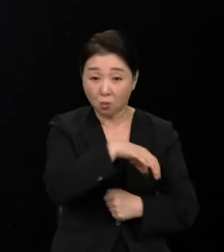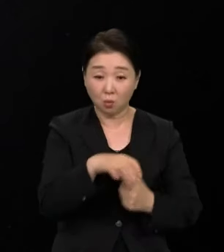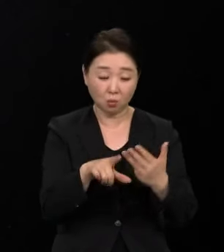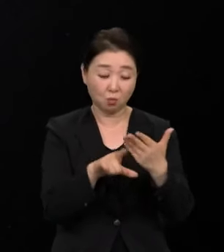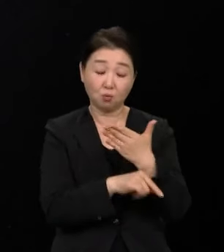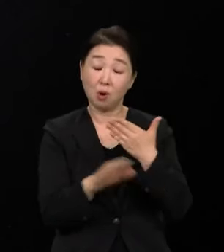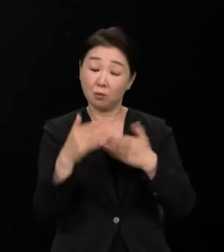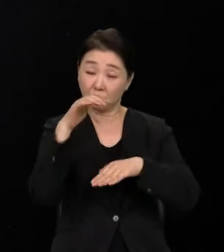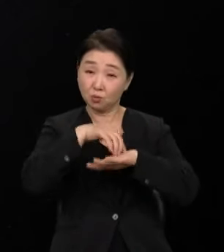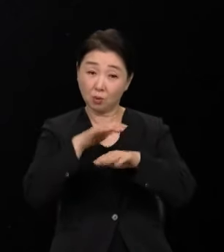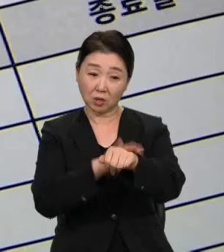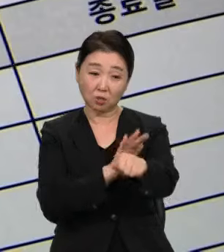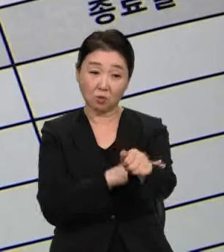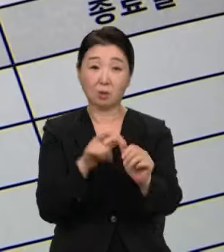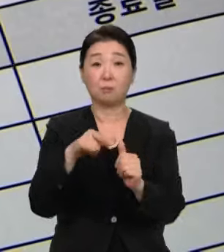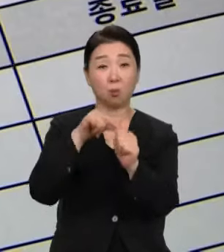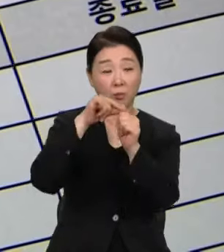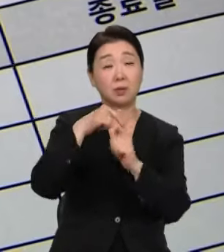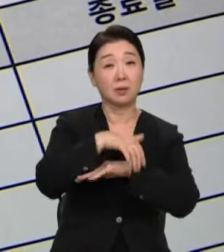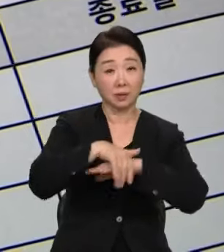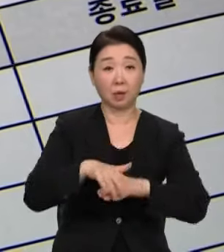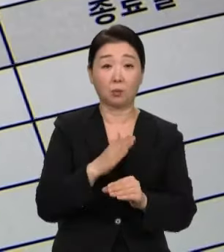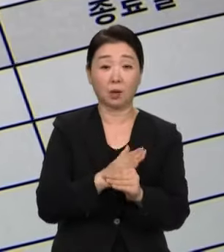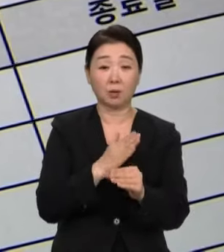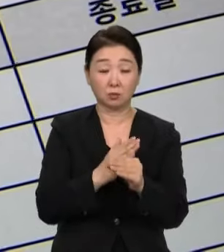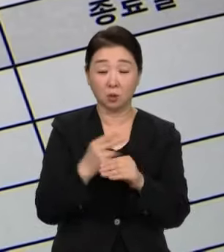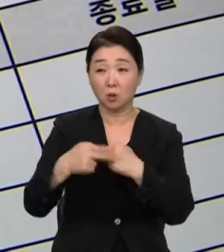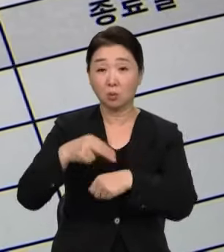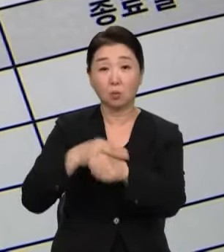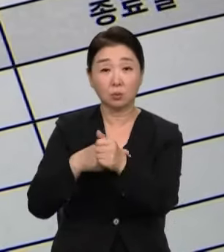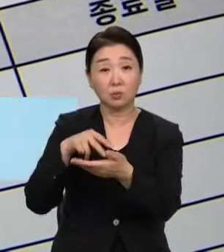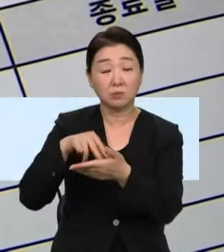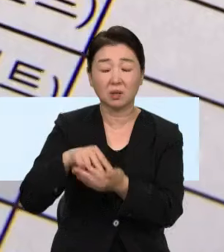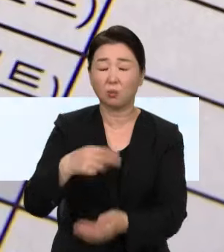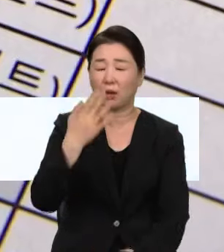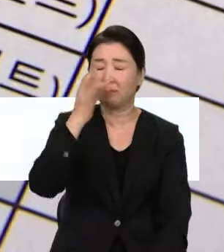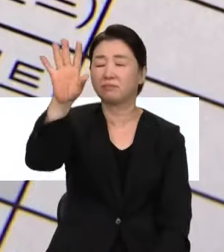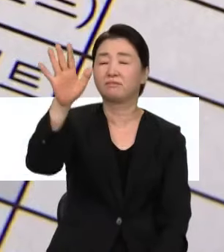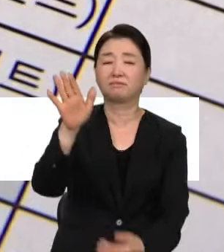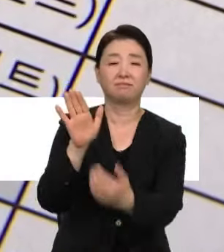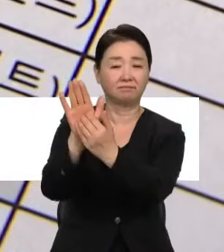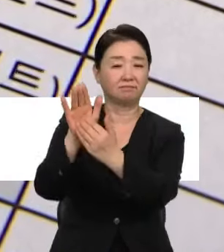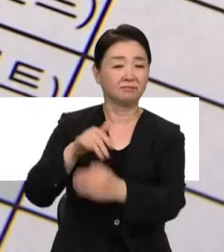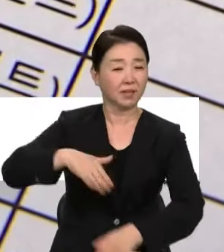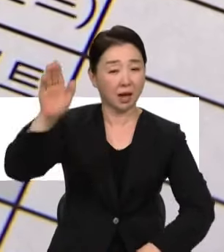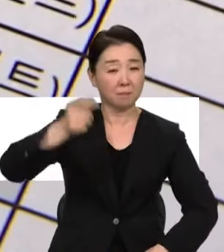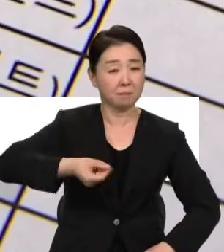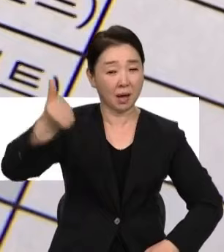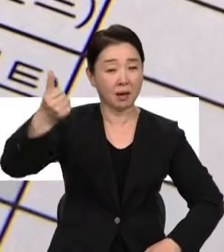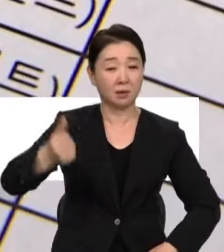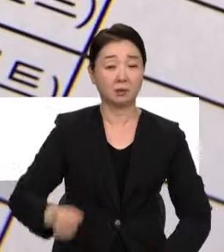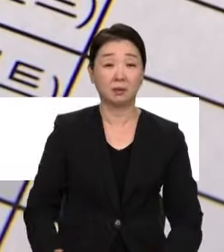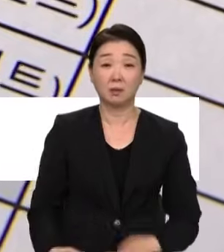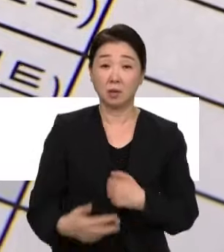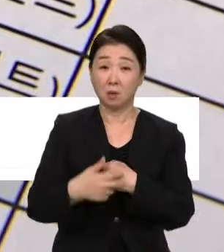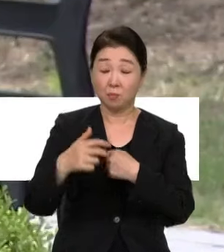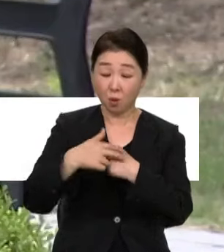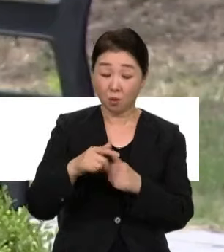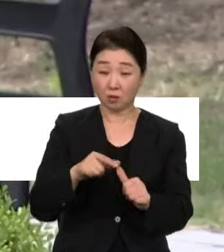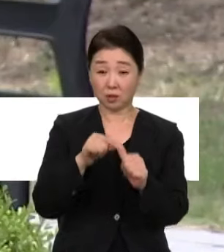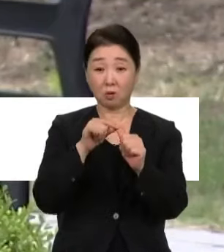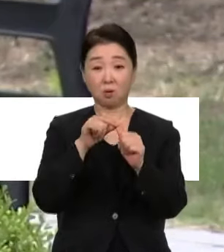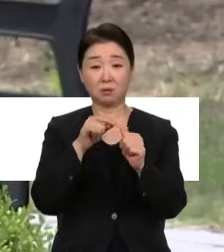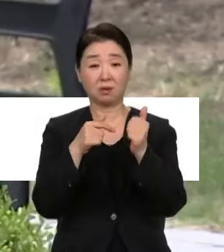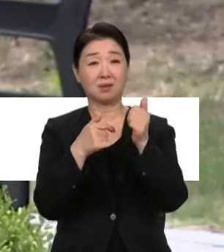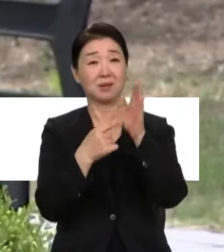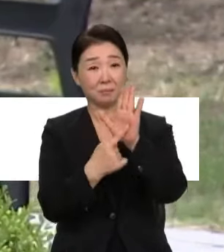9월부터 수련할 전공의를 뽑을 계획인데 교수들 사이에서 보이콧 움직임이 퍼지고 있습니다. 병원 채용 절차를 막을